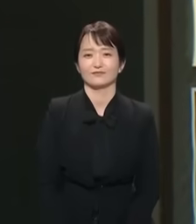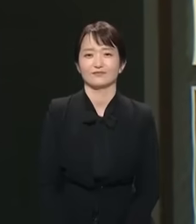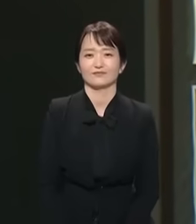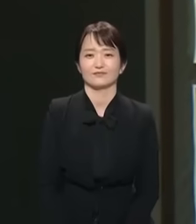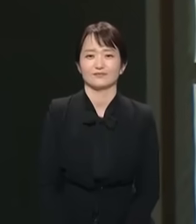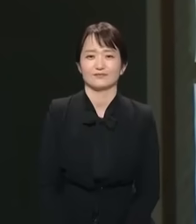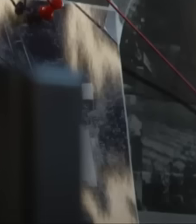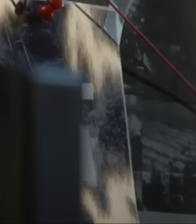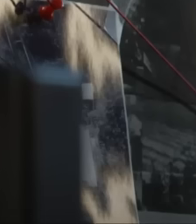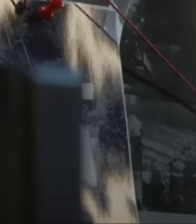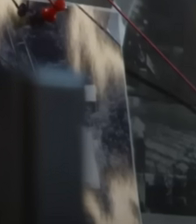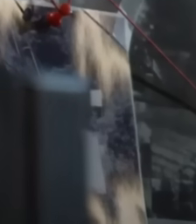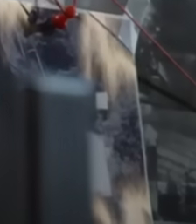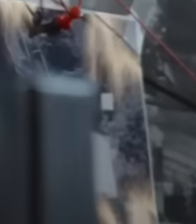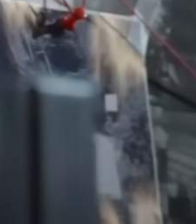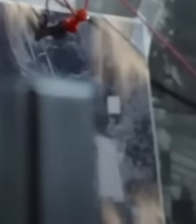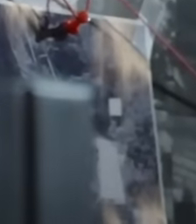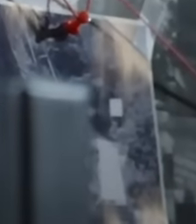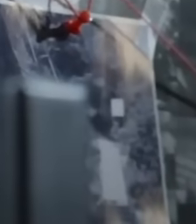출발합니다.